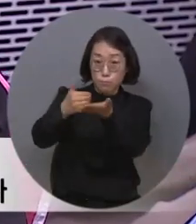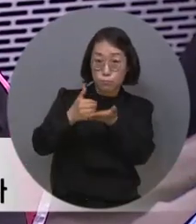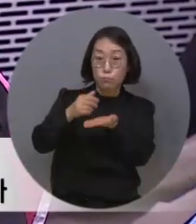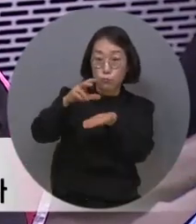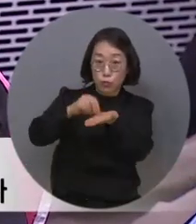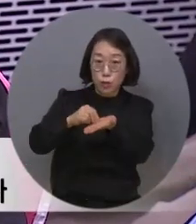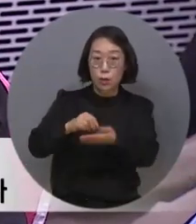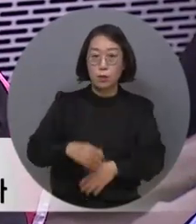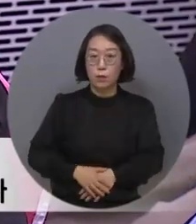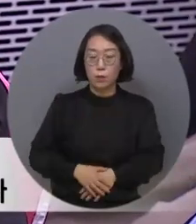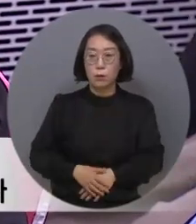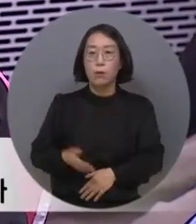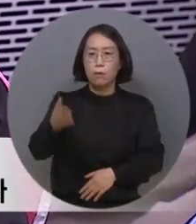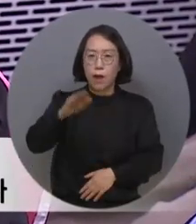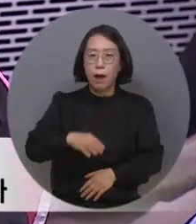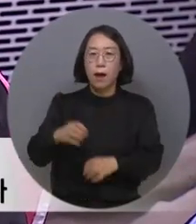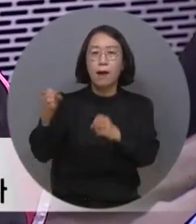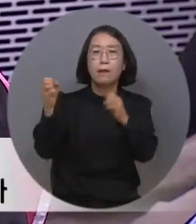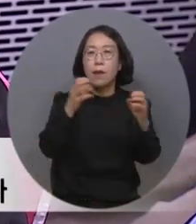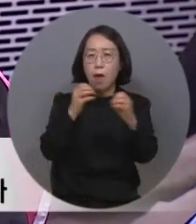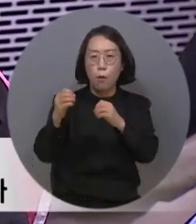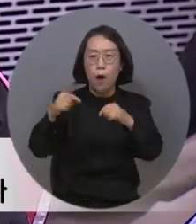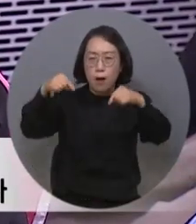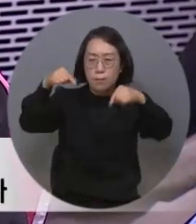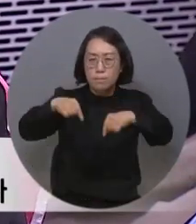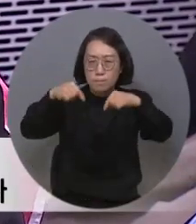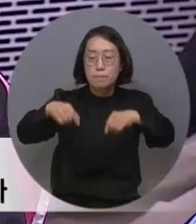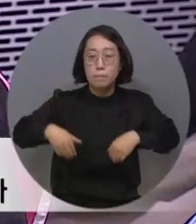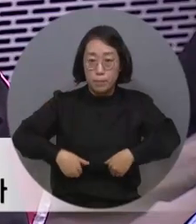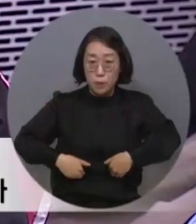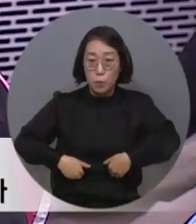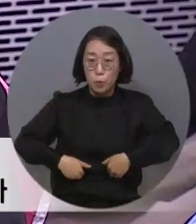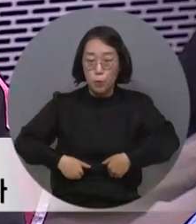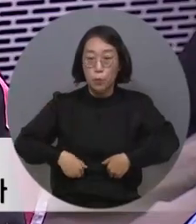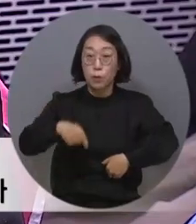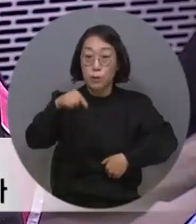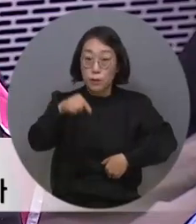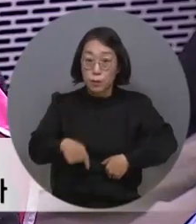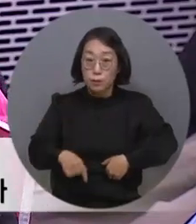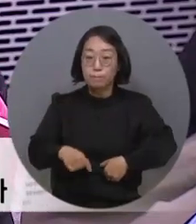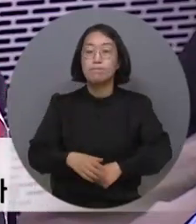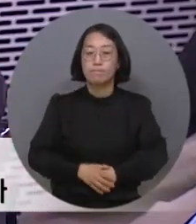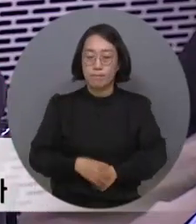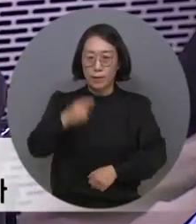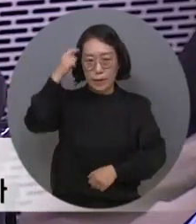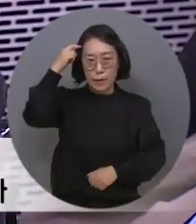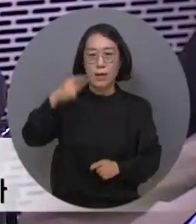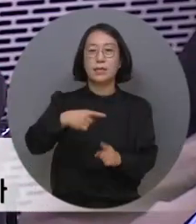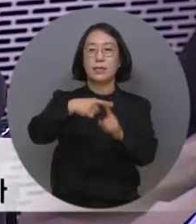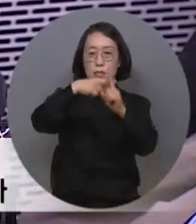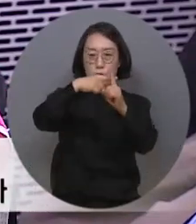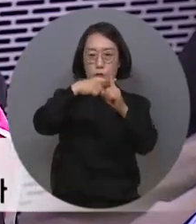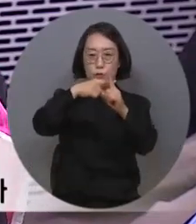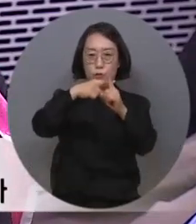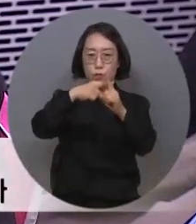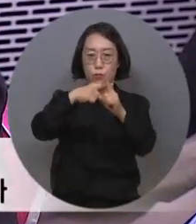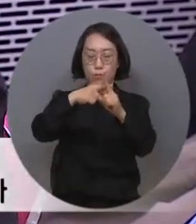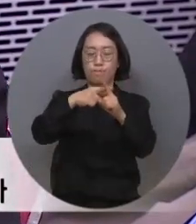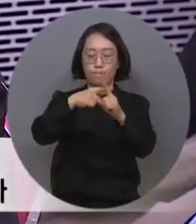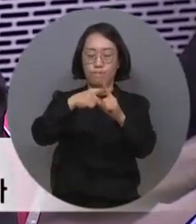대해서 그래도 대화 자리가 열려있다는 것들에 대해서 저희는 긍정적으로